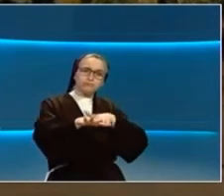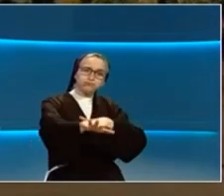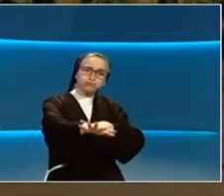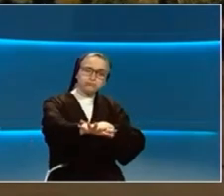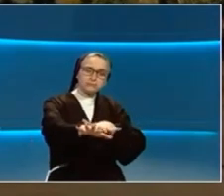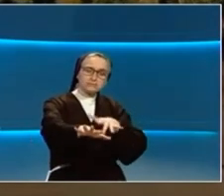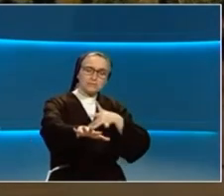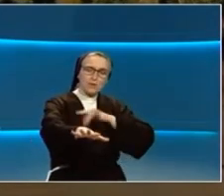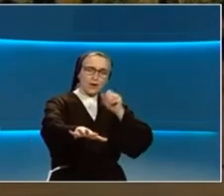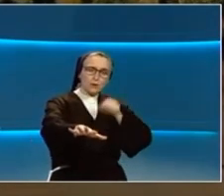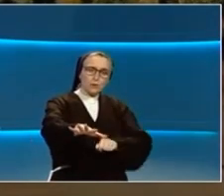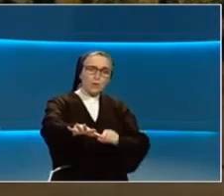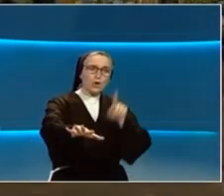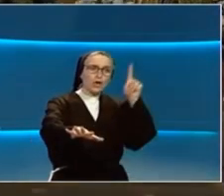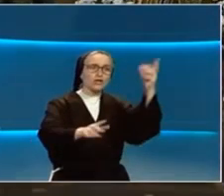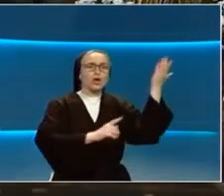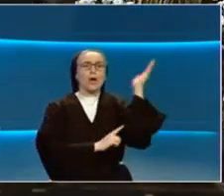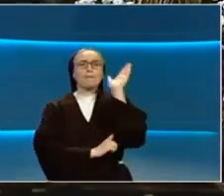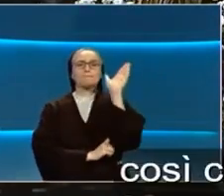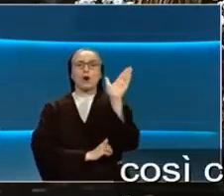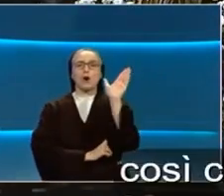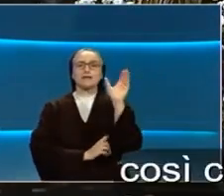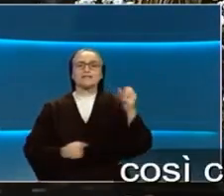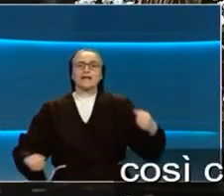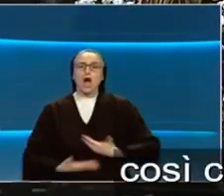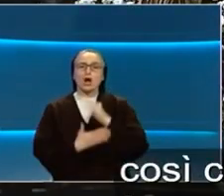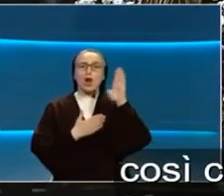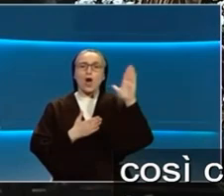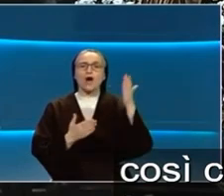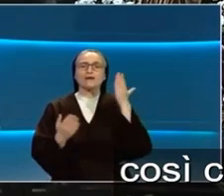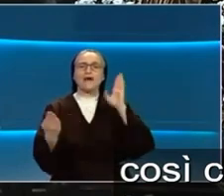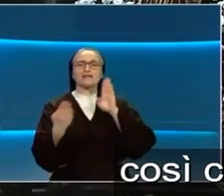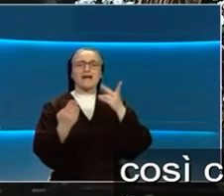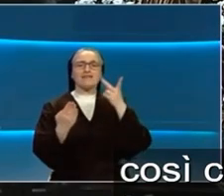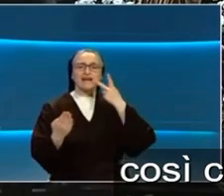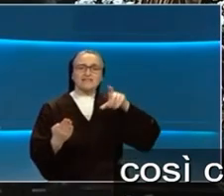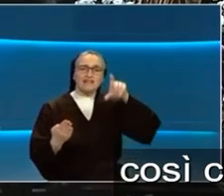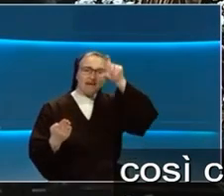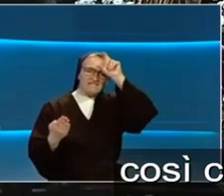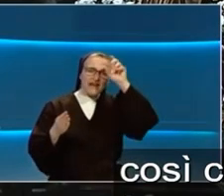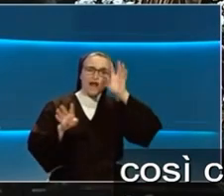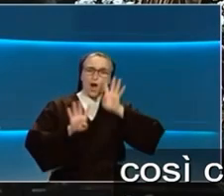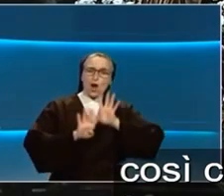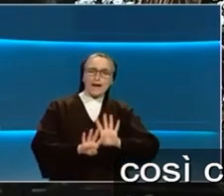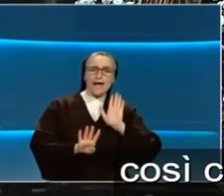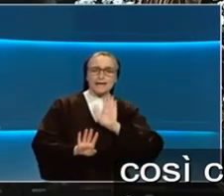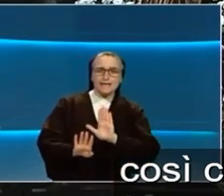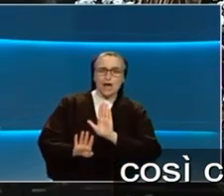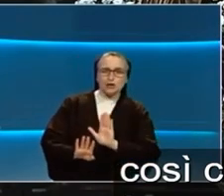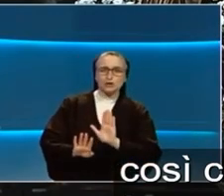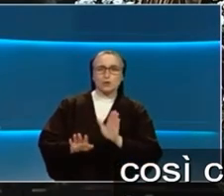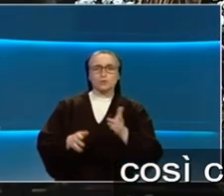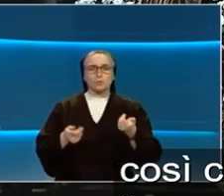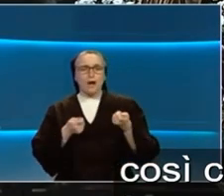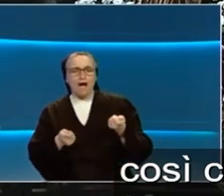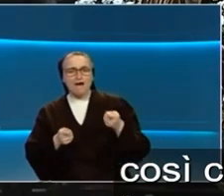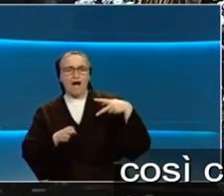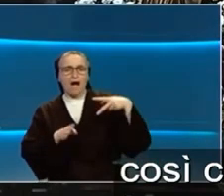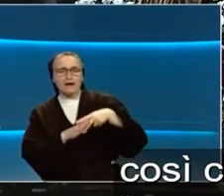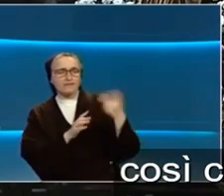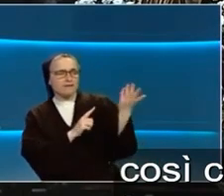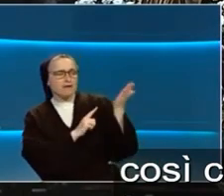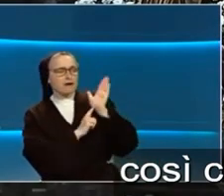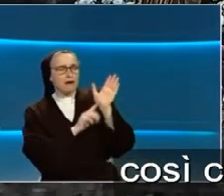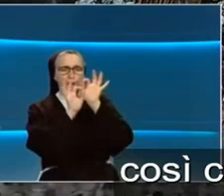io dimostrerò la mia gloria sul Faraone e tutto il suo esercito, sui suoi carri e sui suoi cavalieri.